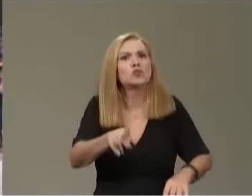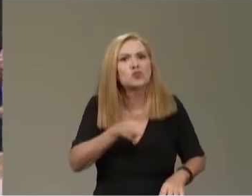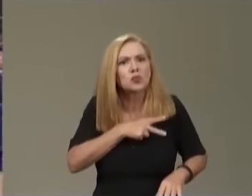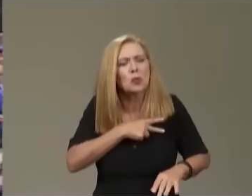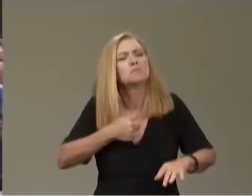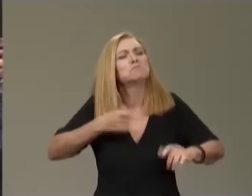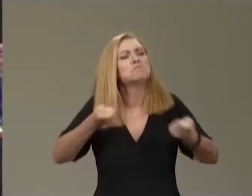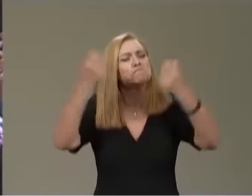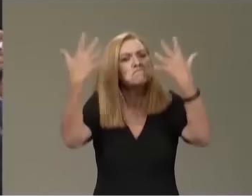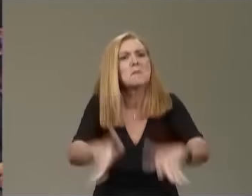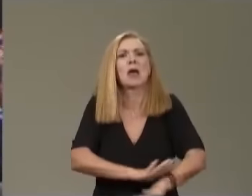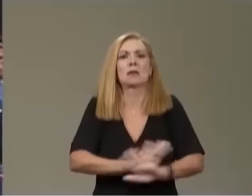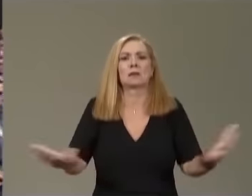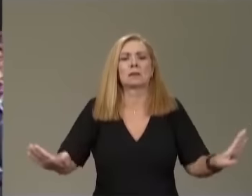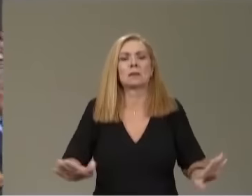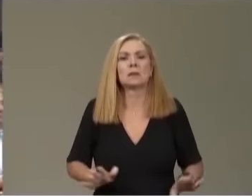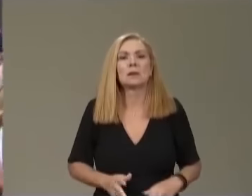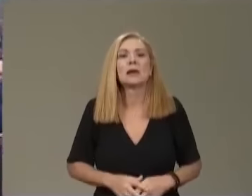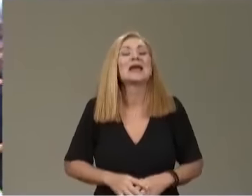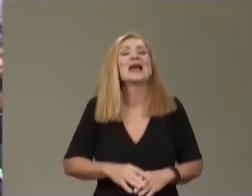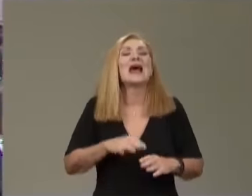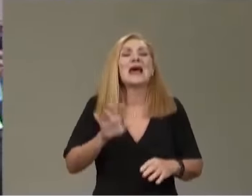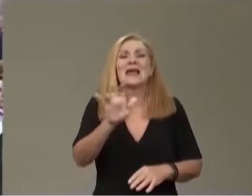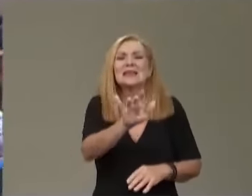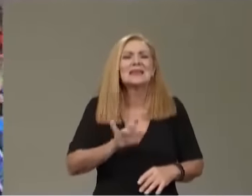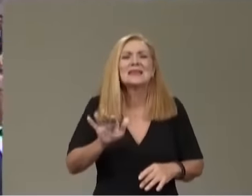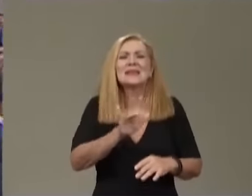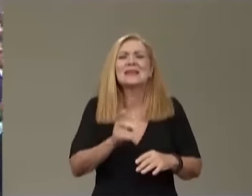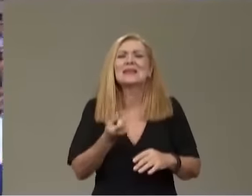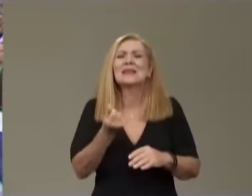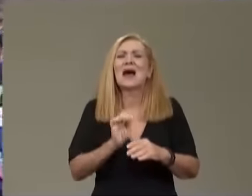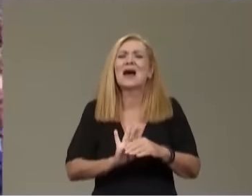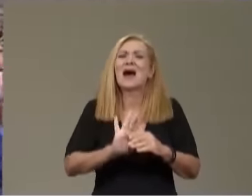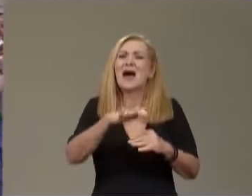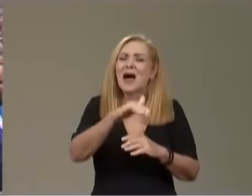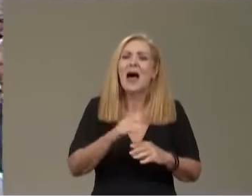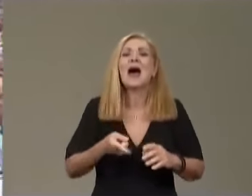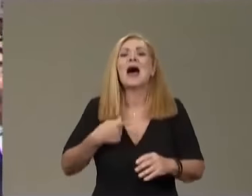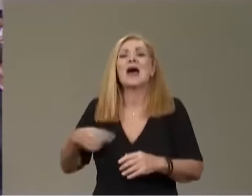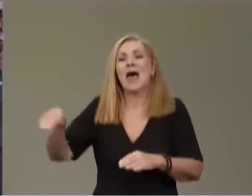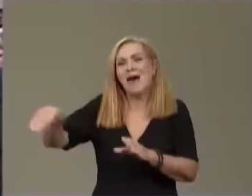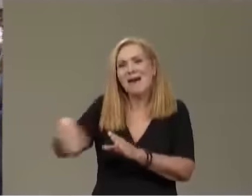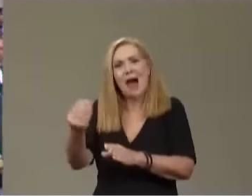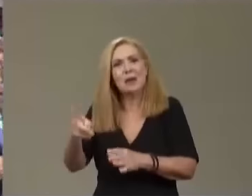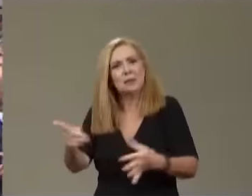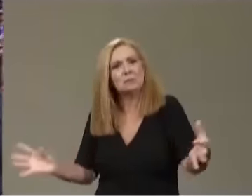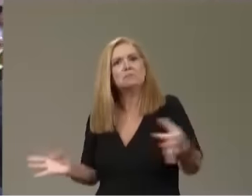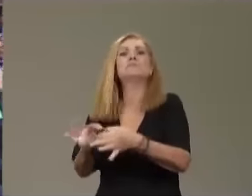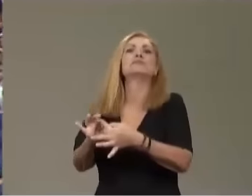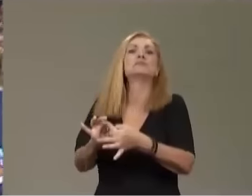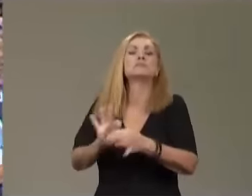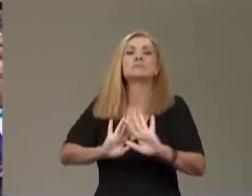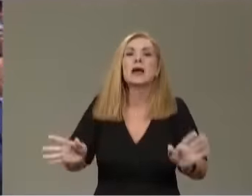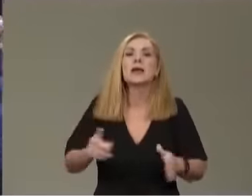μεταξύ, ταμιακές μηχανές συνδέθηκαν με τα POS. Λειτουργήσαν τα ψηφιακά